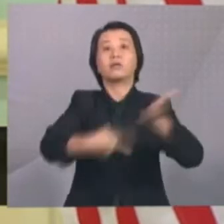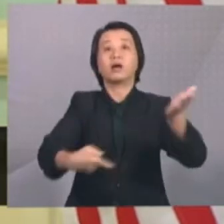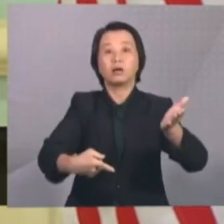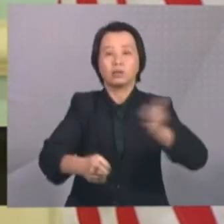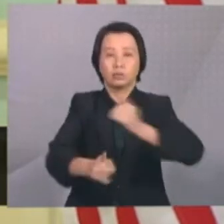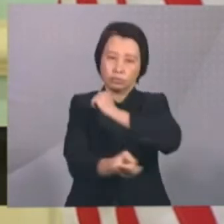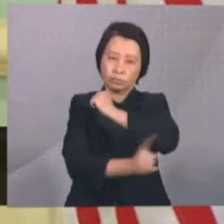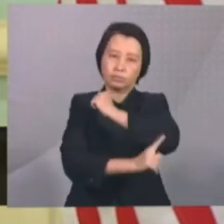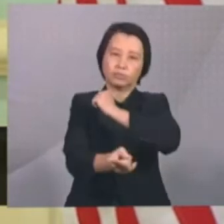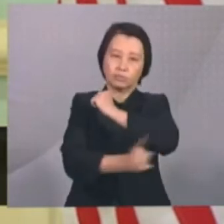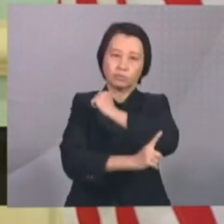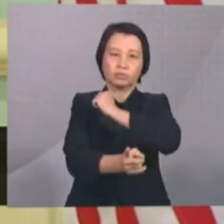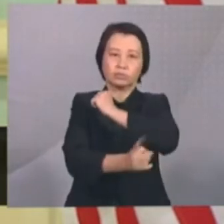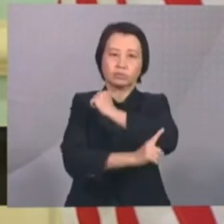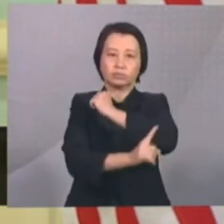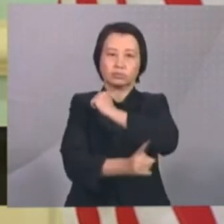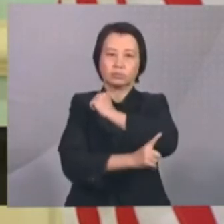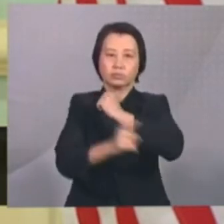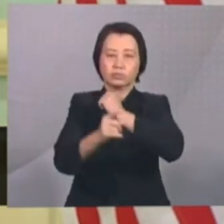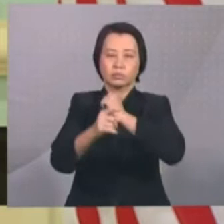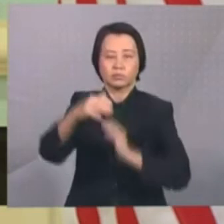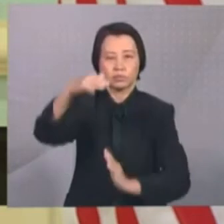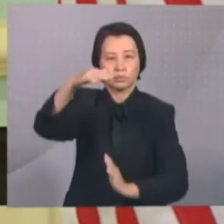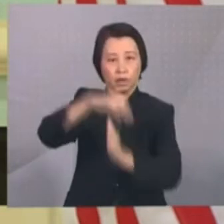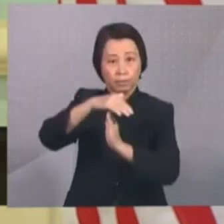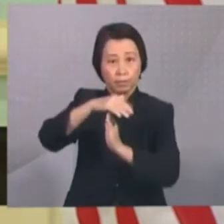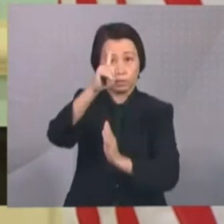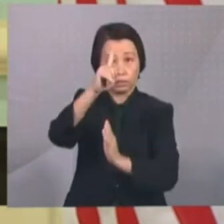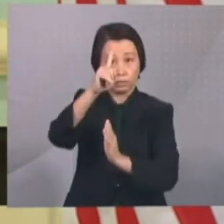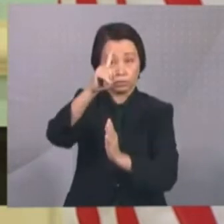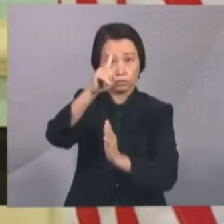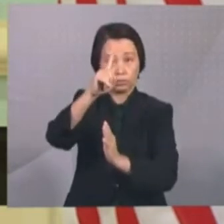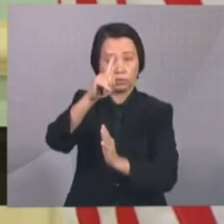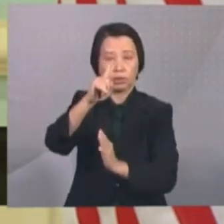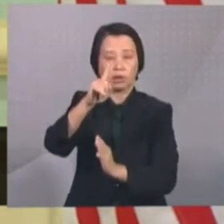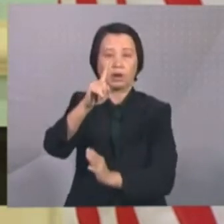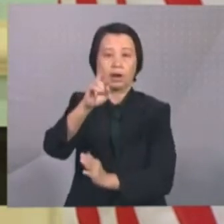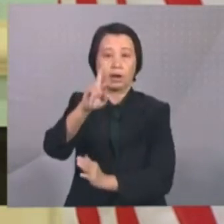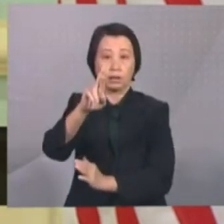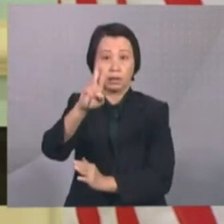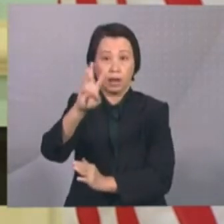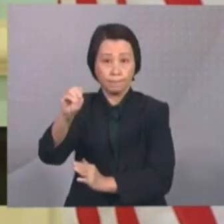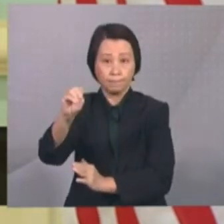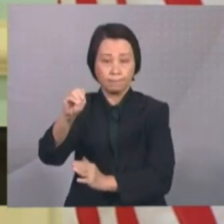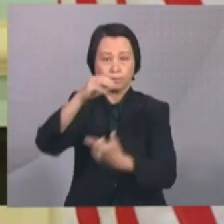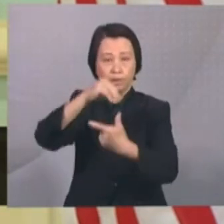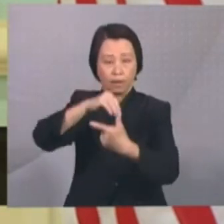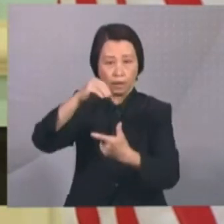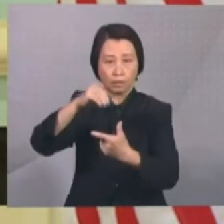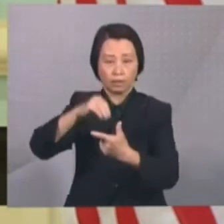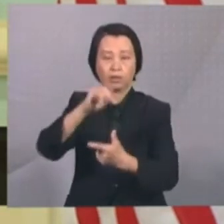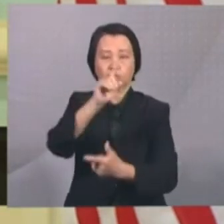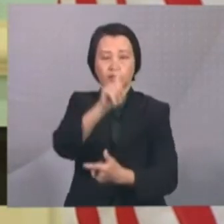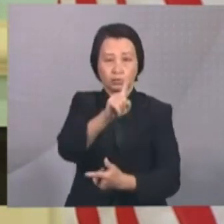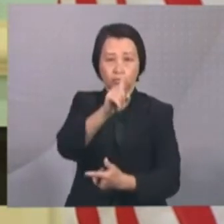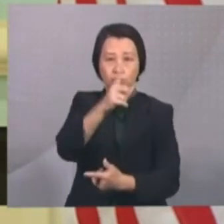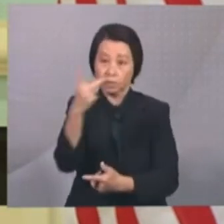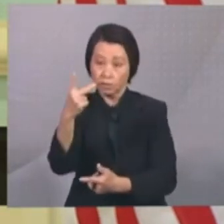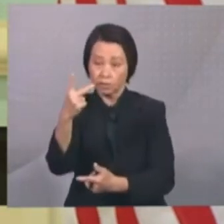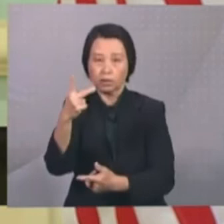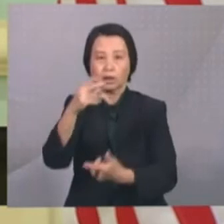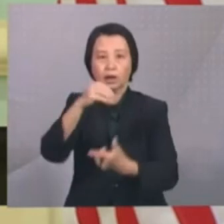denda sehingga 1000 Ringgit atau enam bulan penjara atau